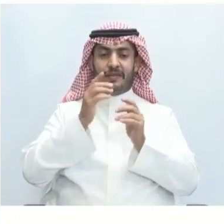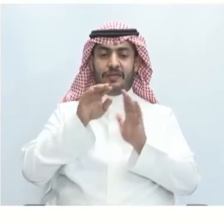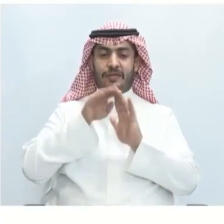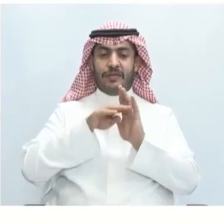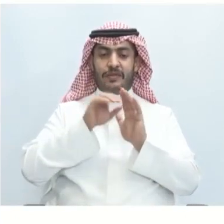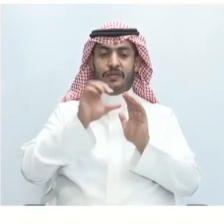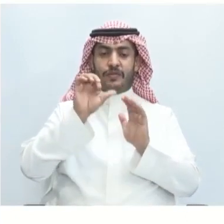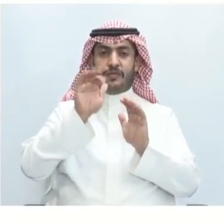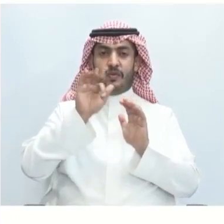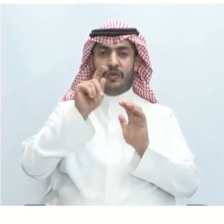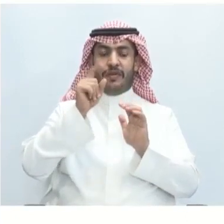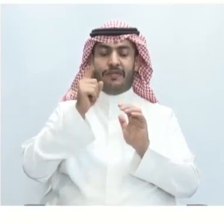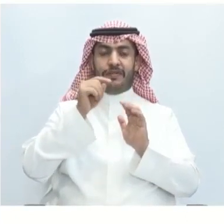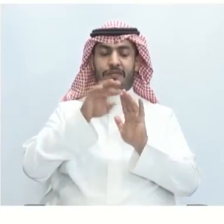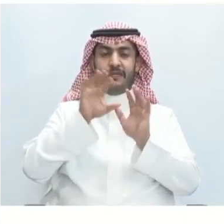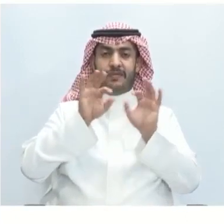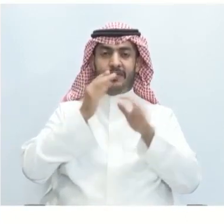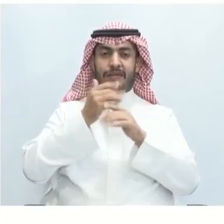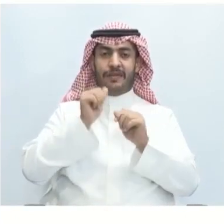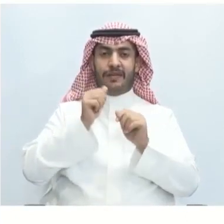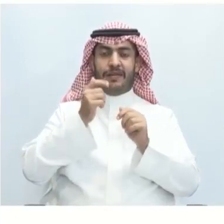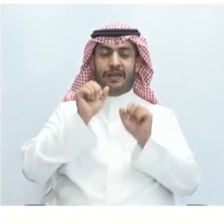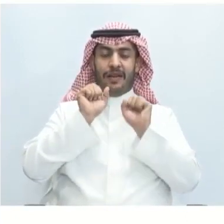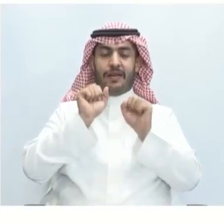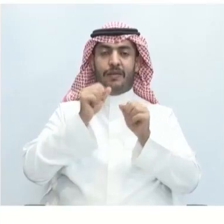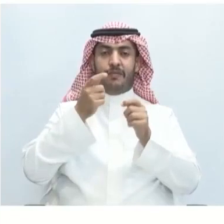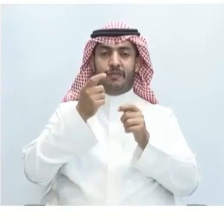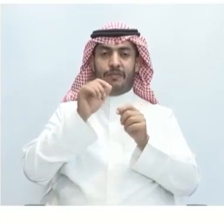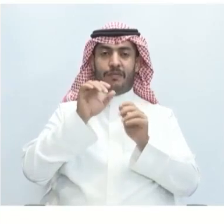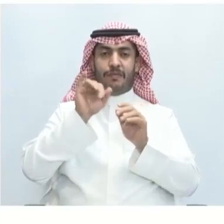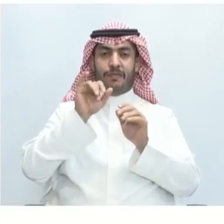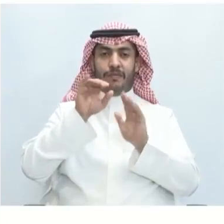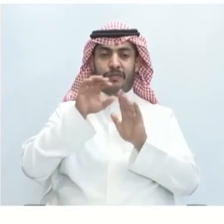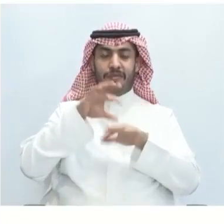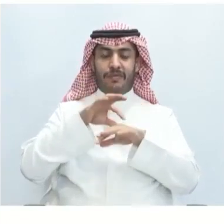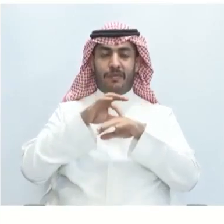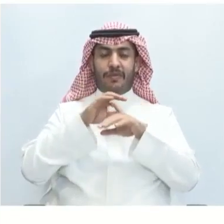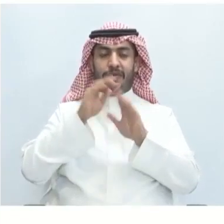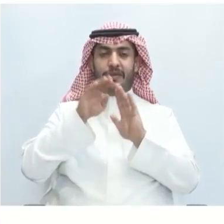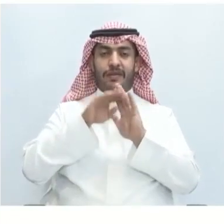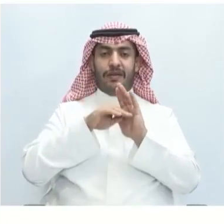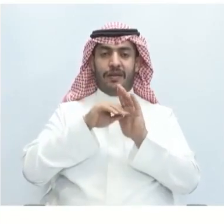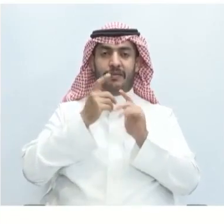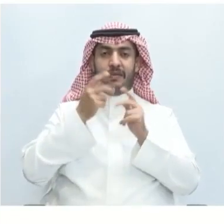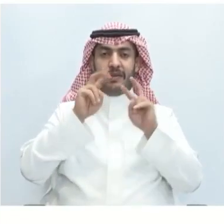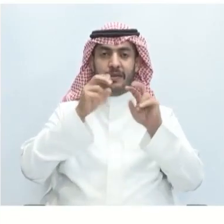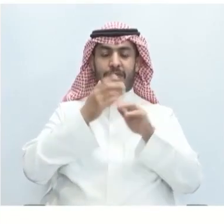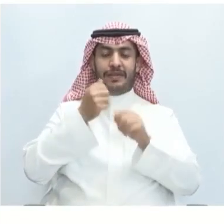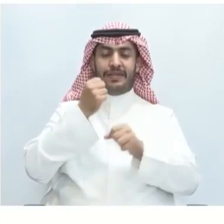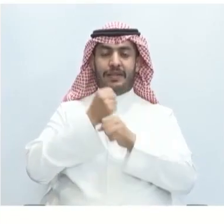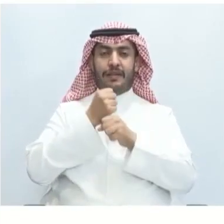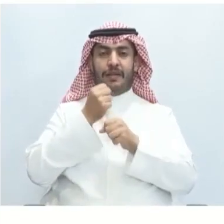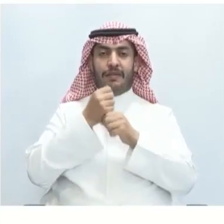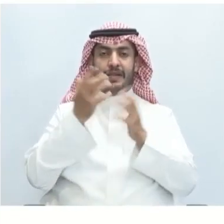سولفر لتحديد اثار قرارات تخصيص الموارد على اهداف الشركه سنكتشف كيفيه ايضا استخدام